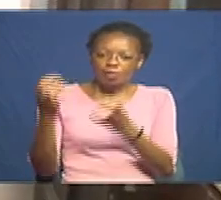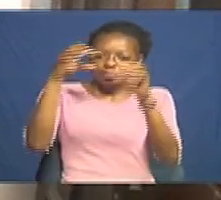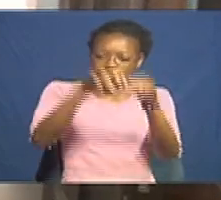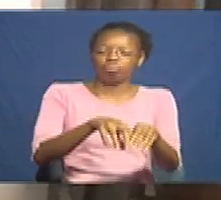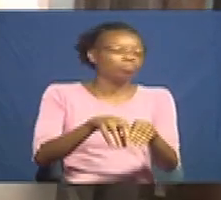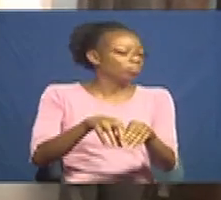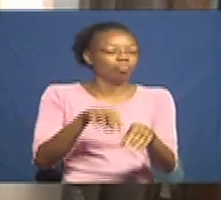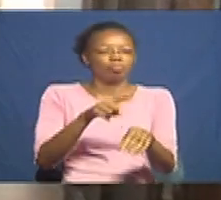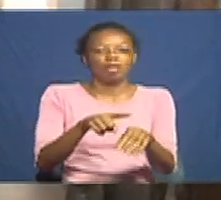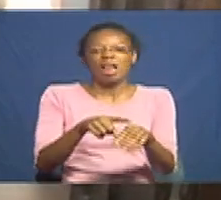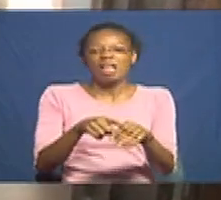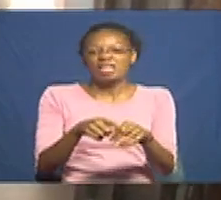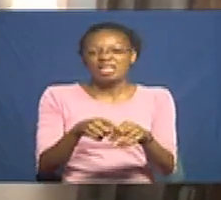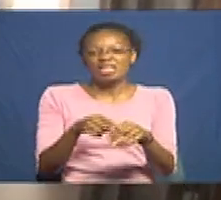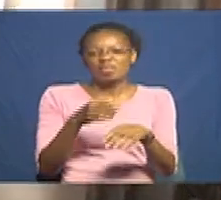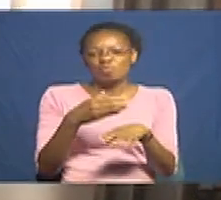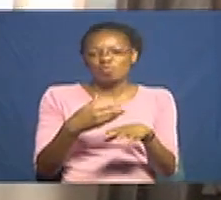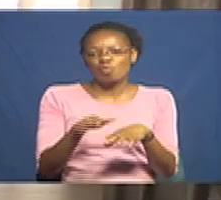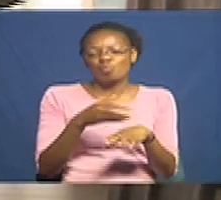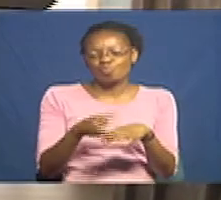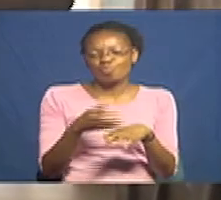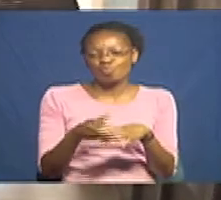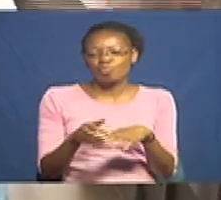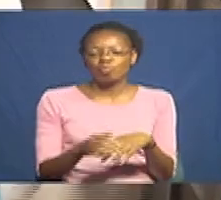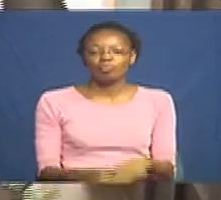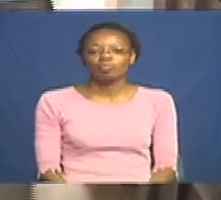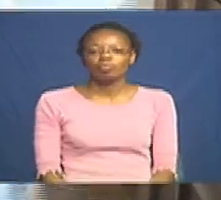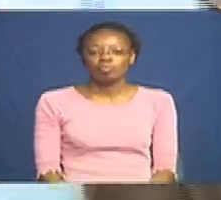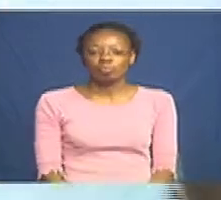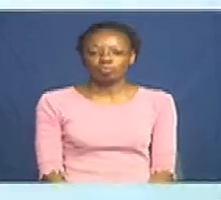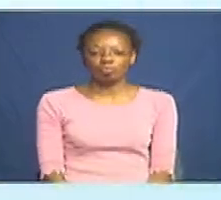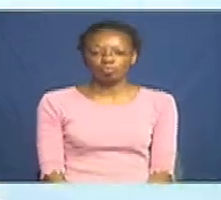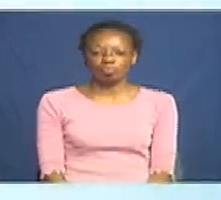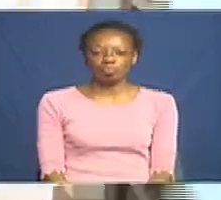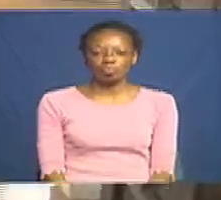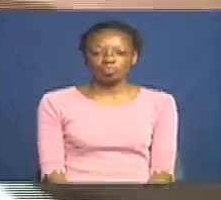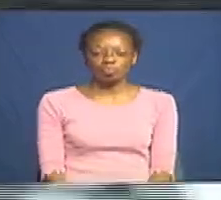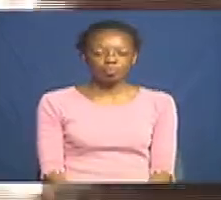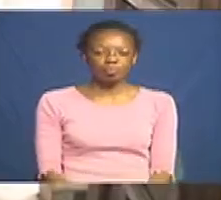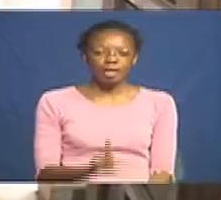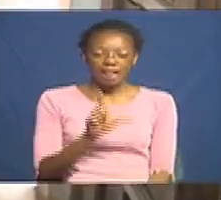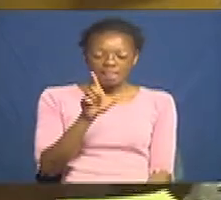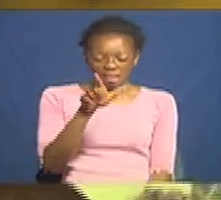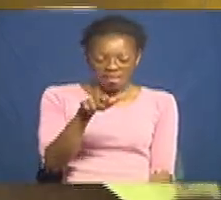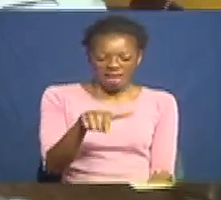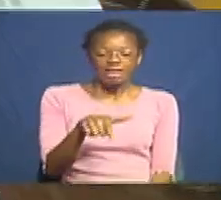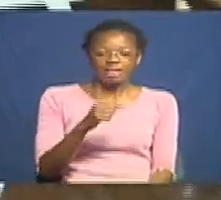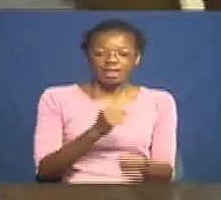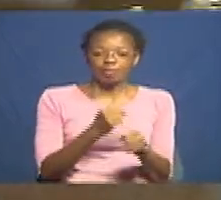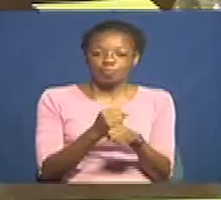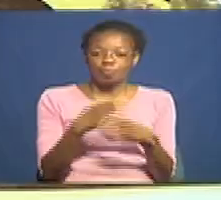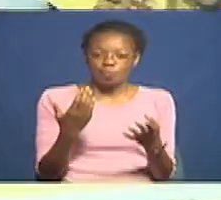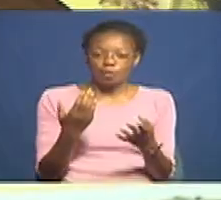Baada ya kutoa kwa jokovu, unaupeleka kwa maabara na kazi ya kufanyia utafiti na kuupa mti jina